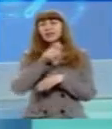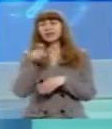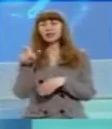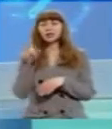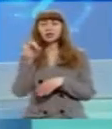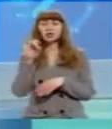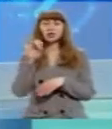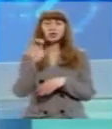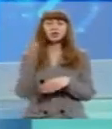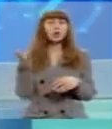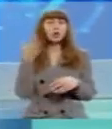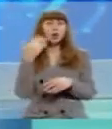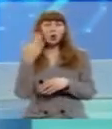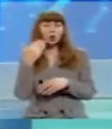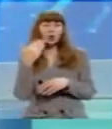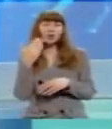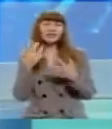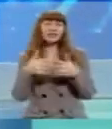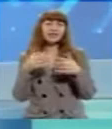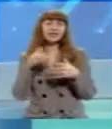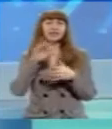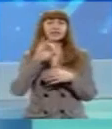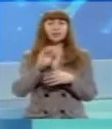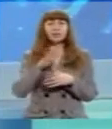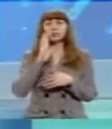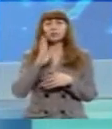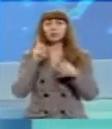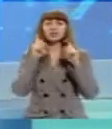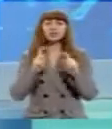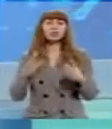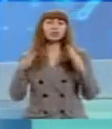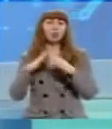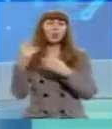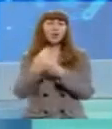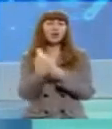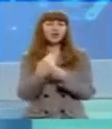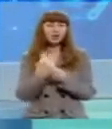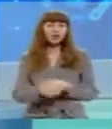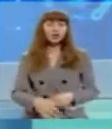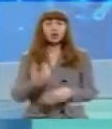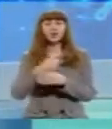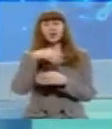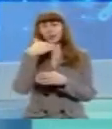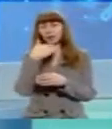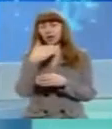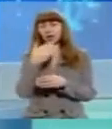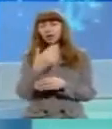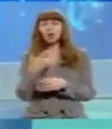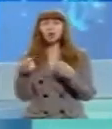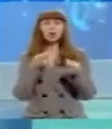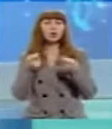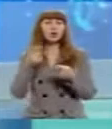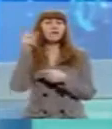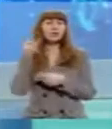COVID-19 коронавирус инфекциясын жұқтырғандар саны артып барады. Әлем жұртын әлсіреткен вируспен қатар соңғы уақытта пневмония індеті